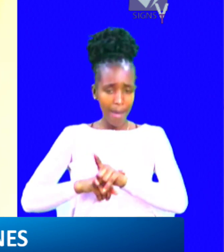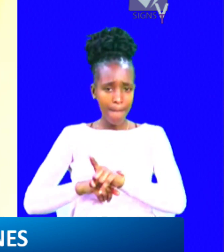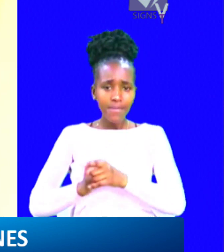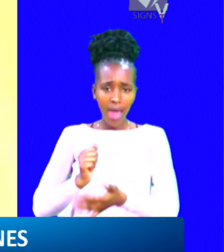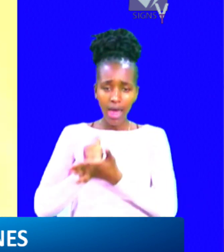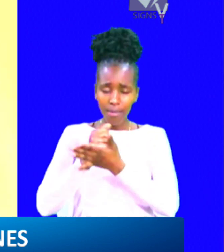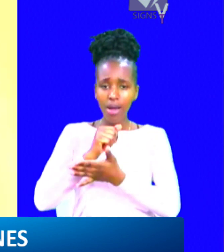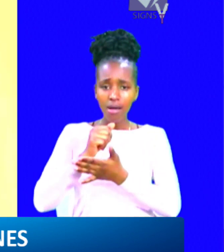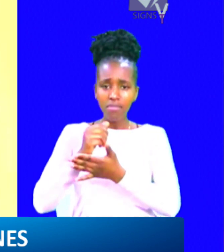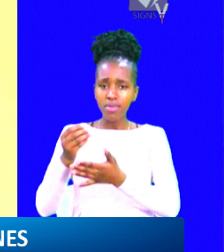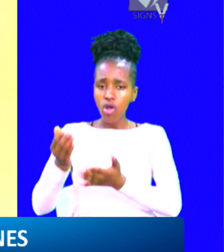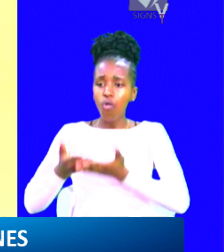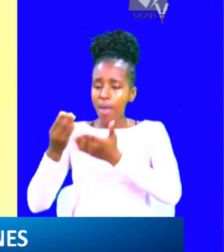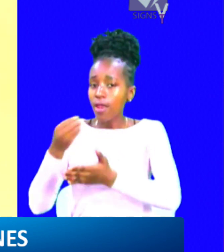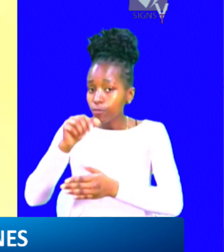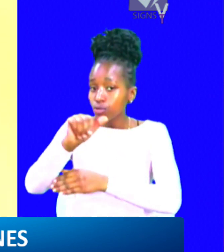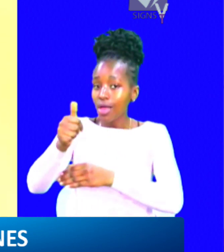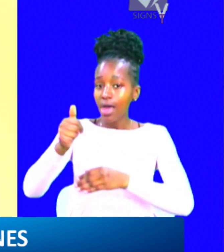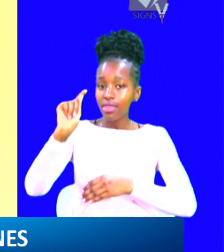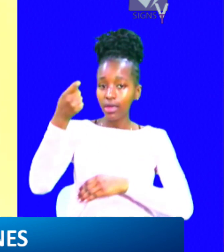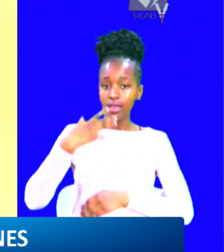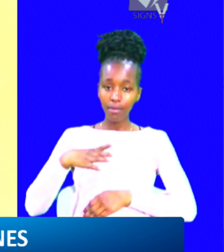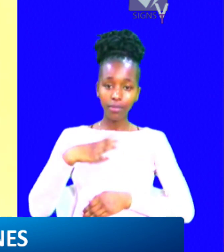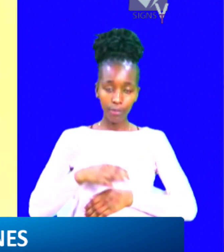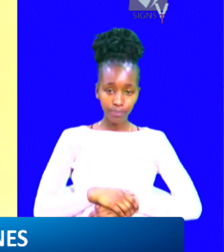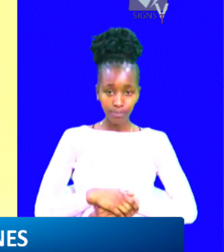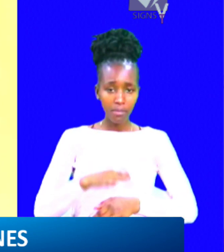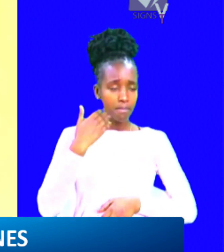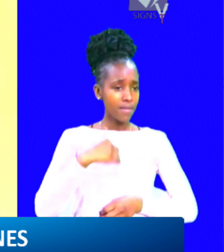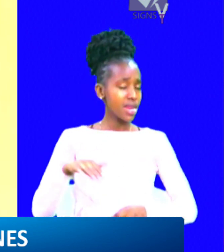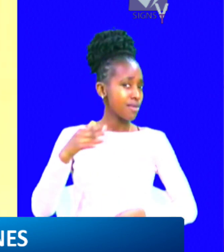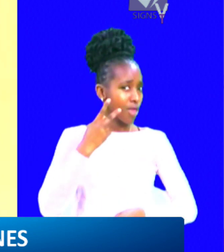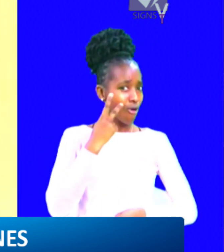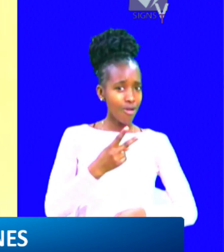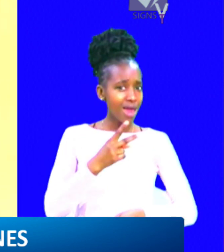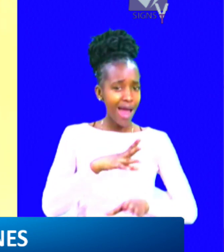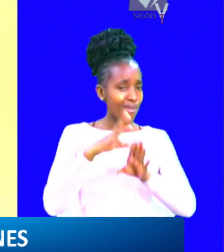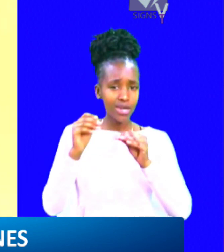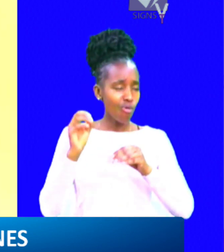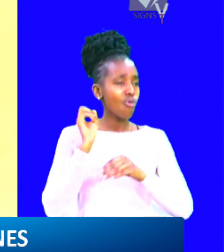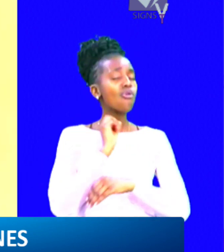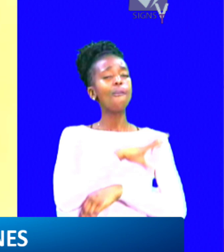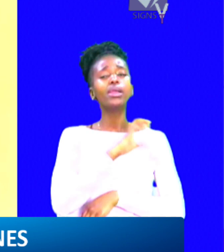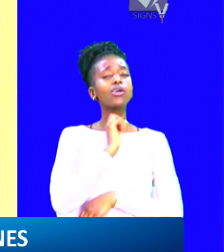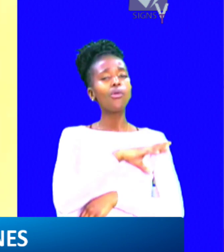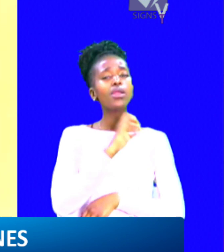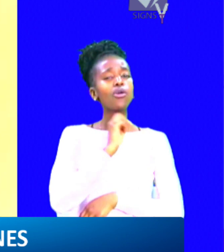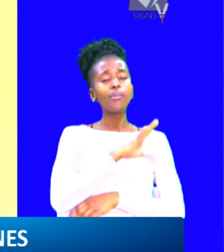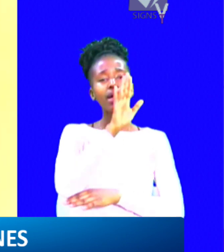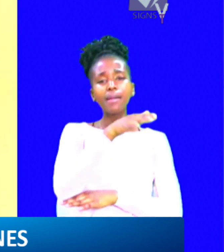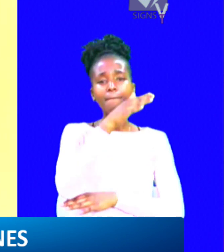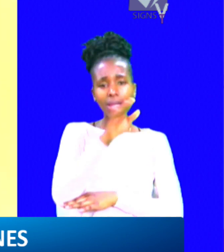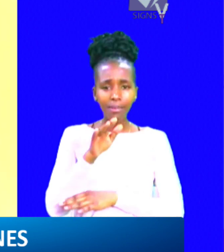Wakenya wengine. Nimeona akilalamika pale bunge ati ya kwamba iko ubaguzi kupeana